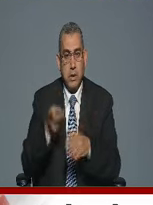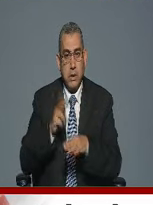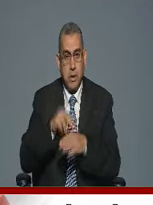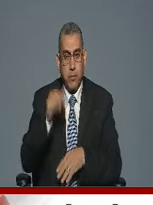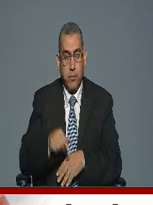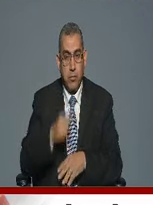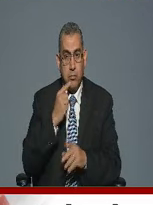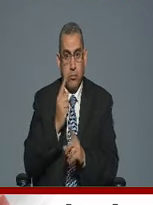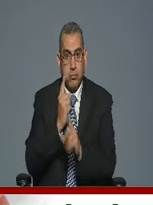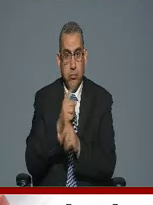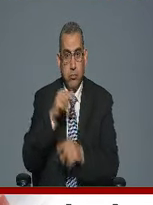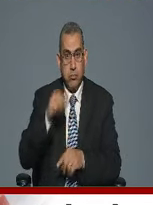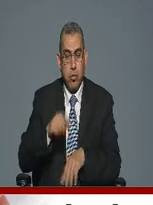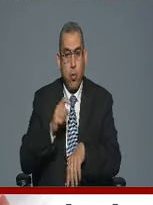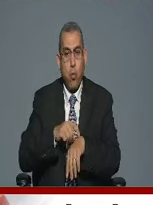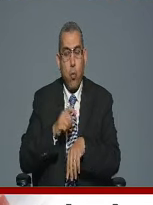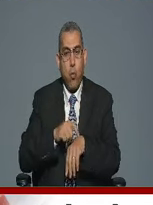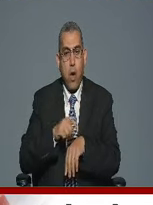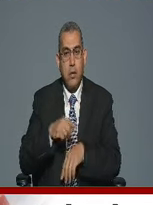نلتقي في وقت